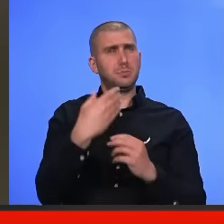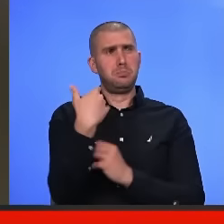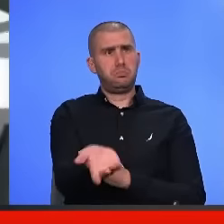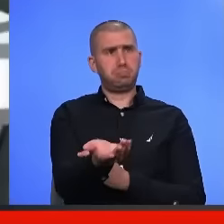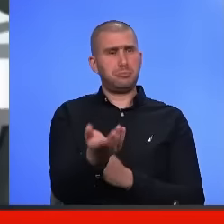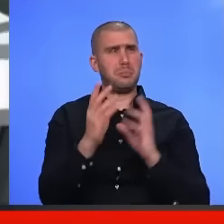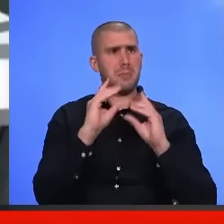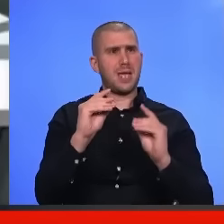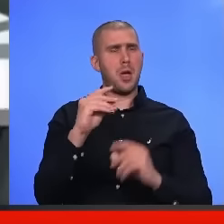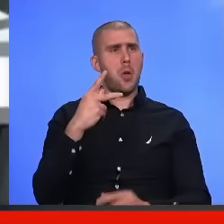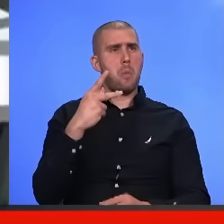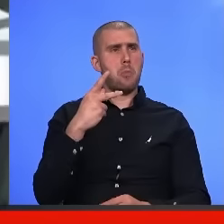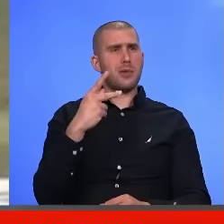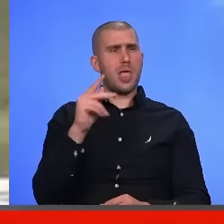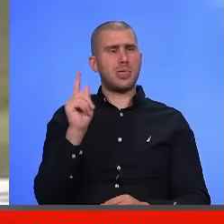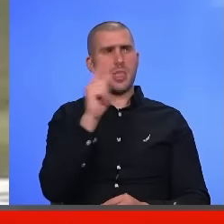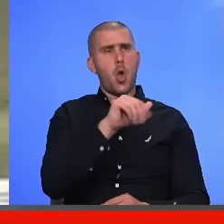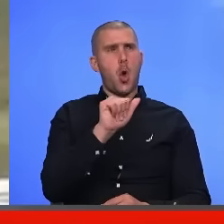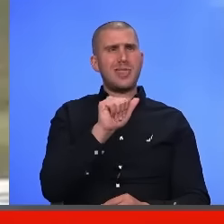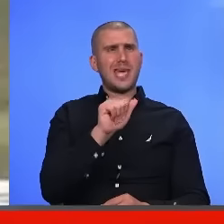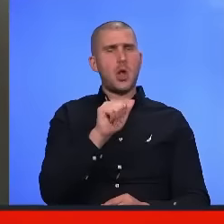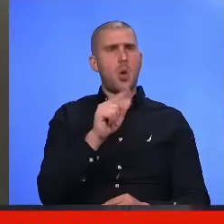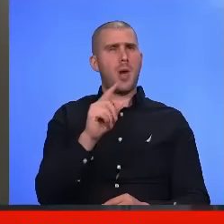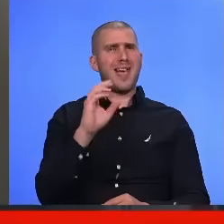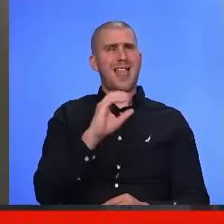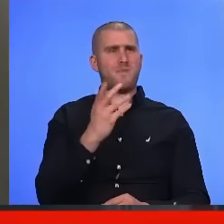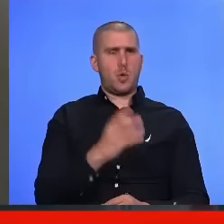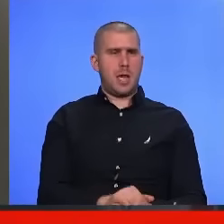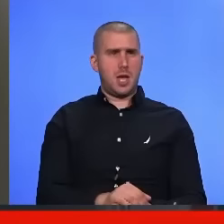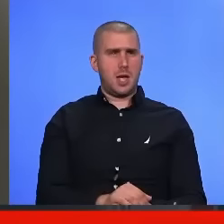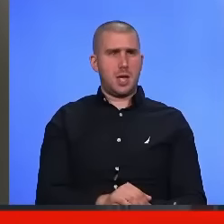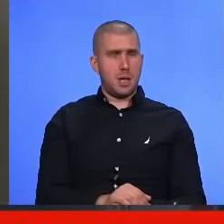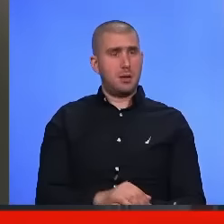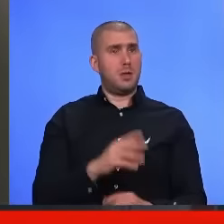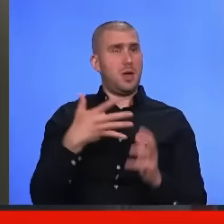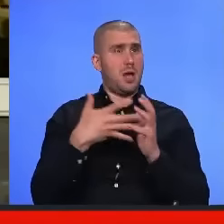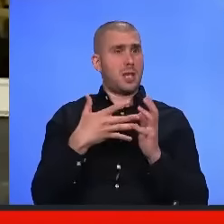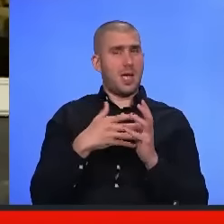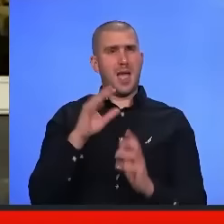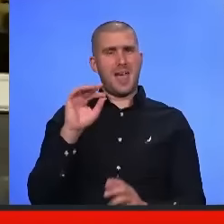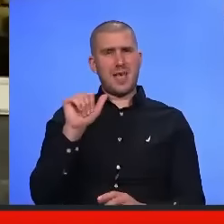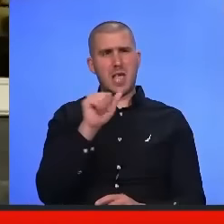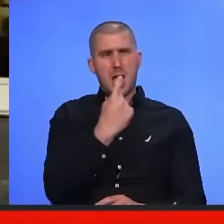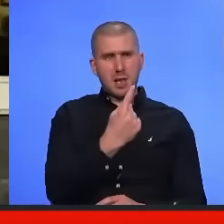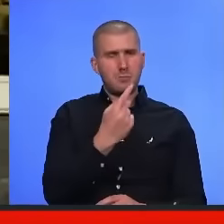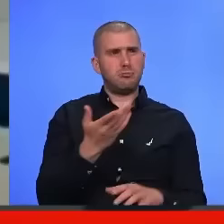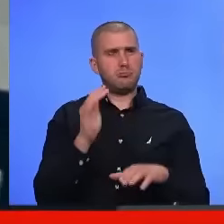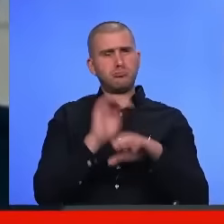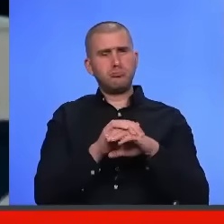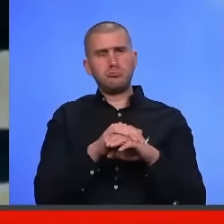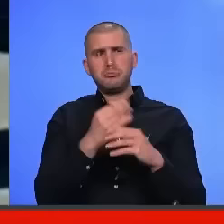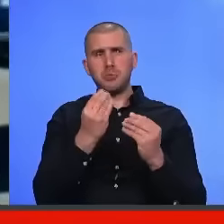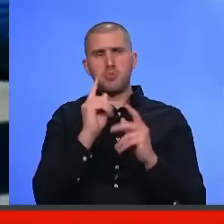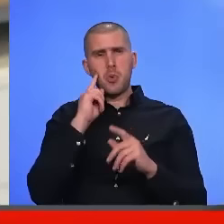route from Portland, Oregon to Ontario, California. אז החקירה של ה-FAA העלתה ממצאים